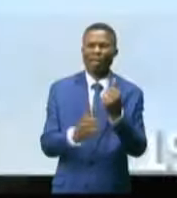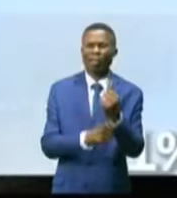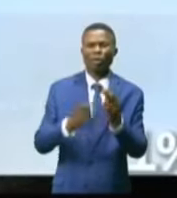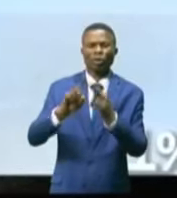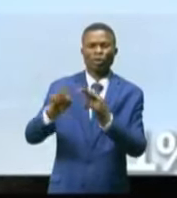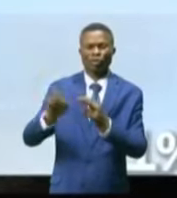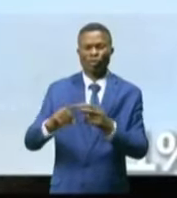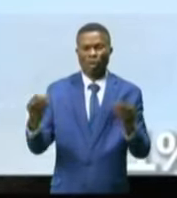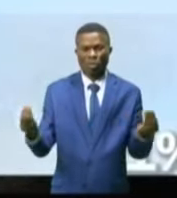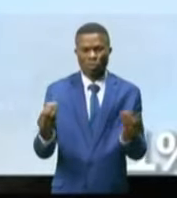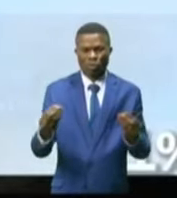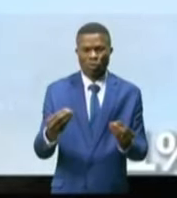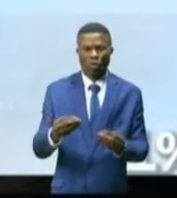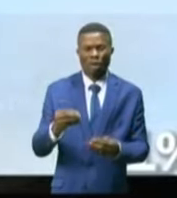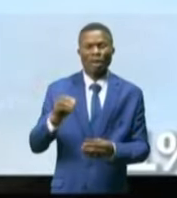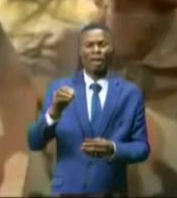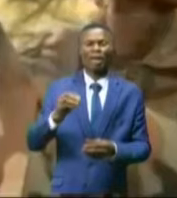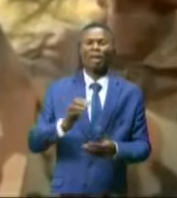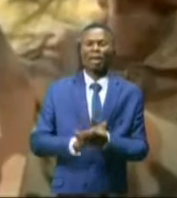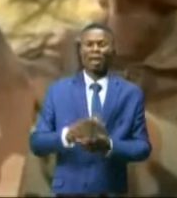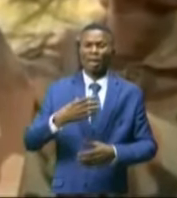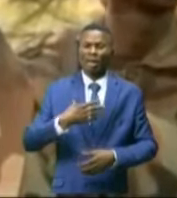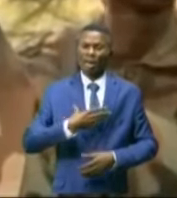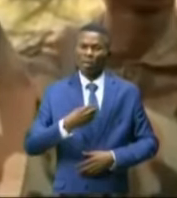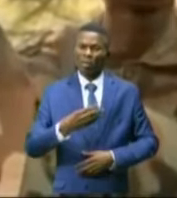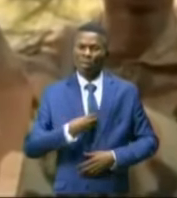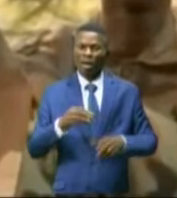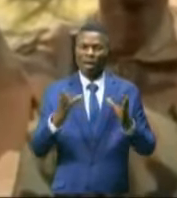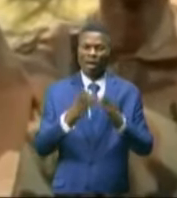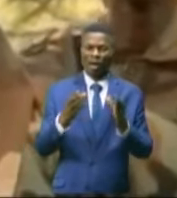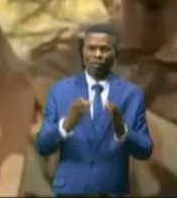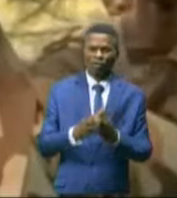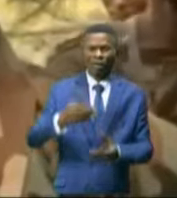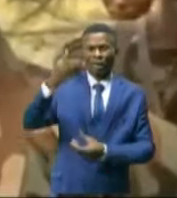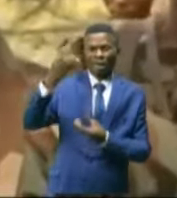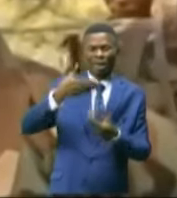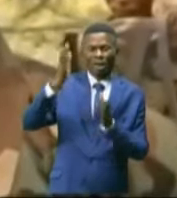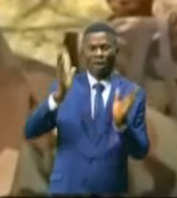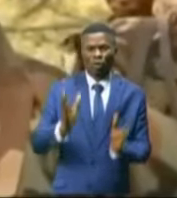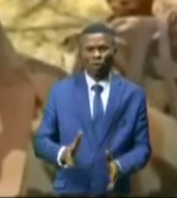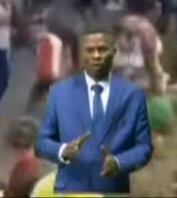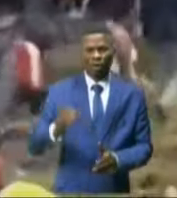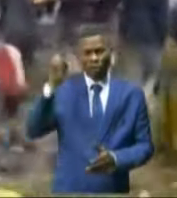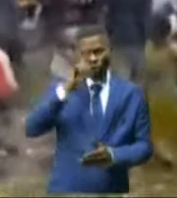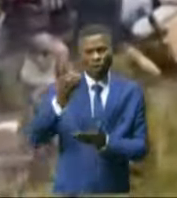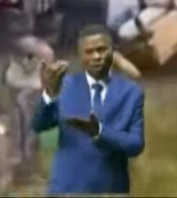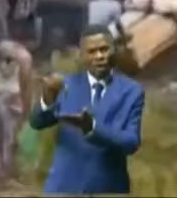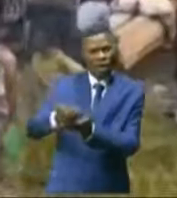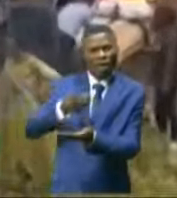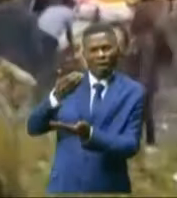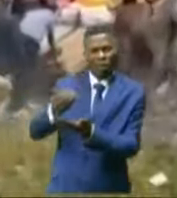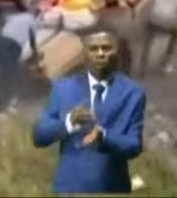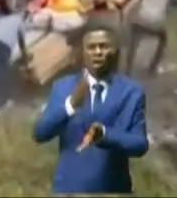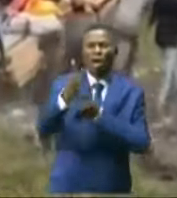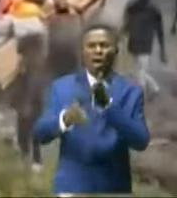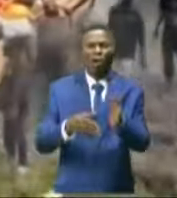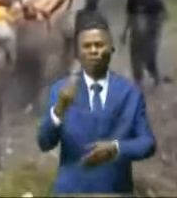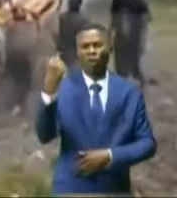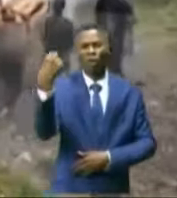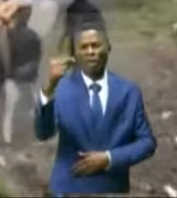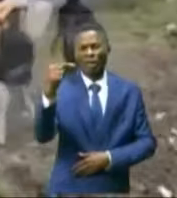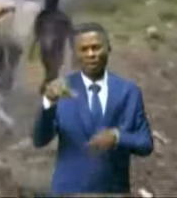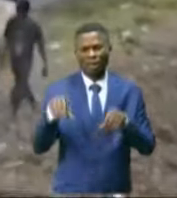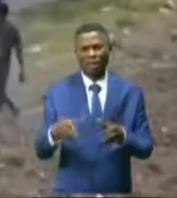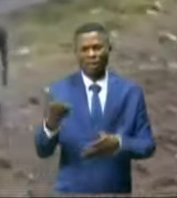minérales et végétales, sans compter des milliers de déplacés de leurs milliers de vies, aujourd'hui devenus des réfugiés dans